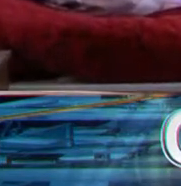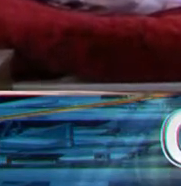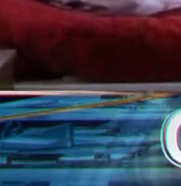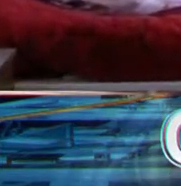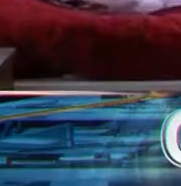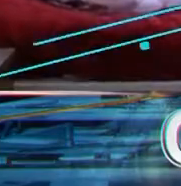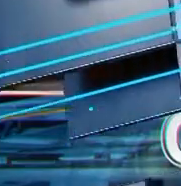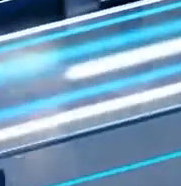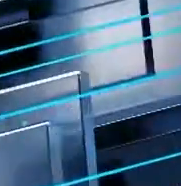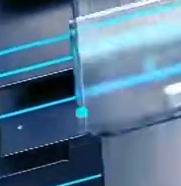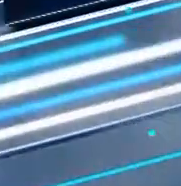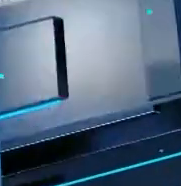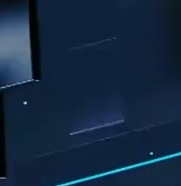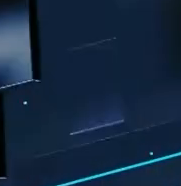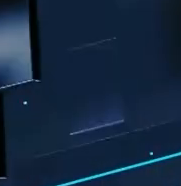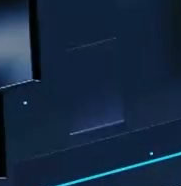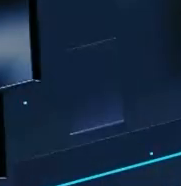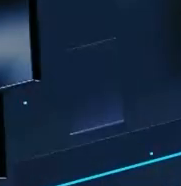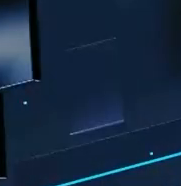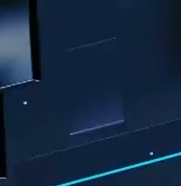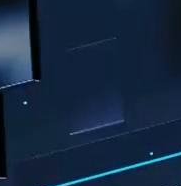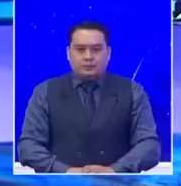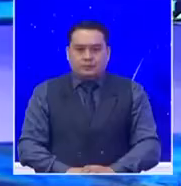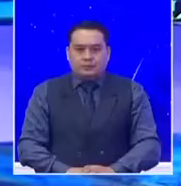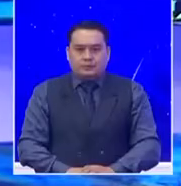каждого букет болезней.